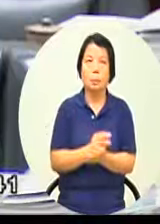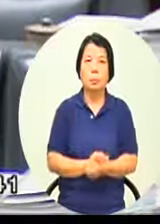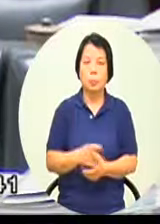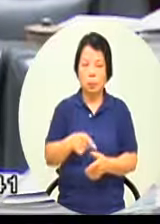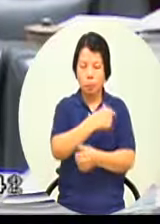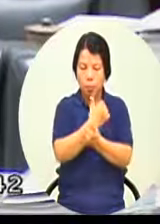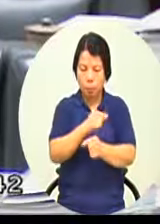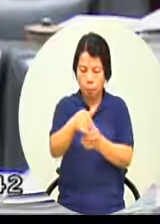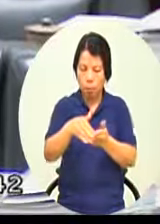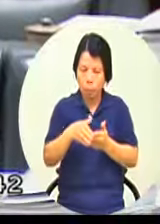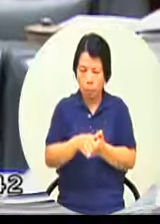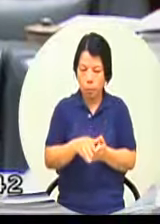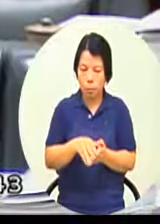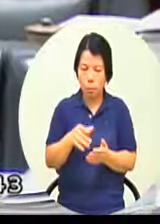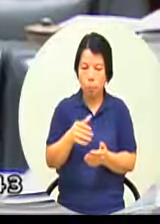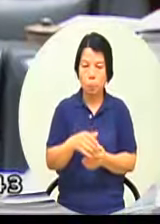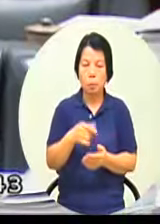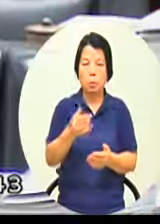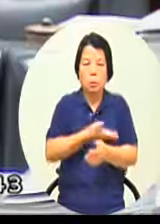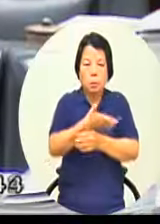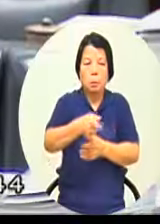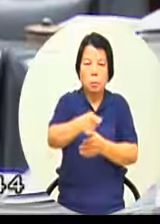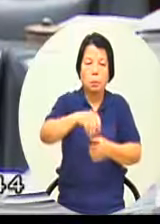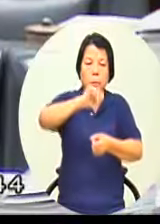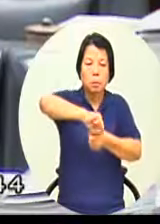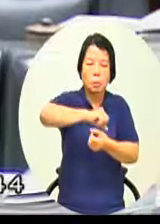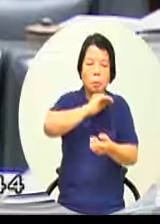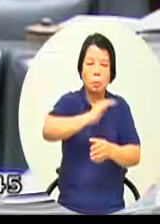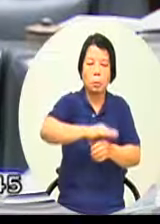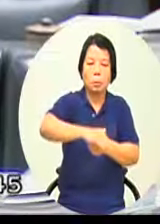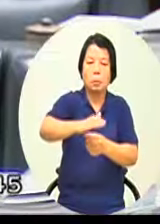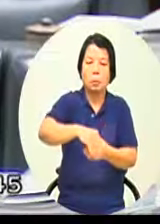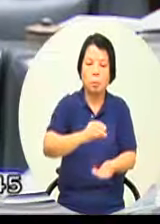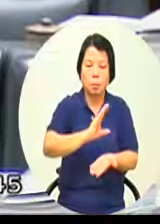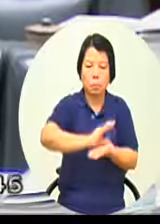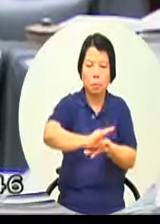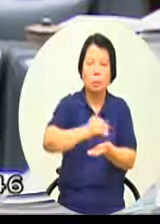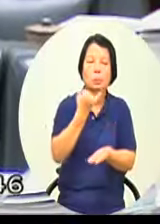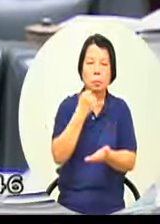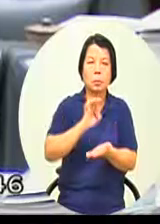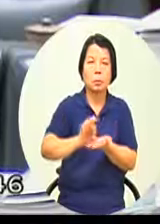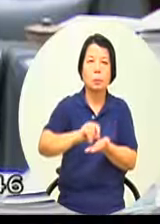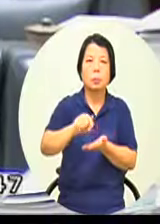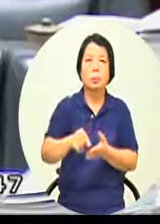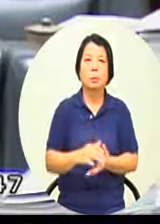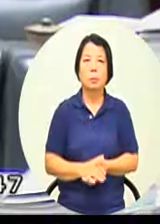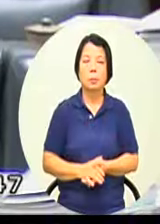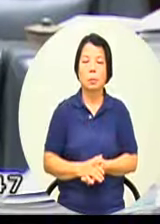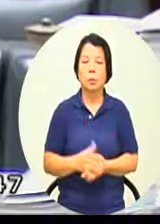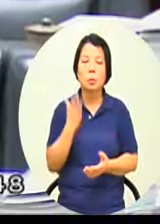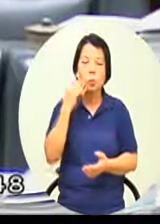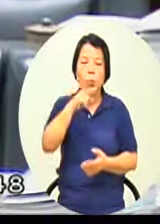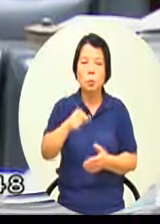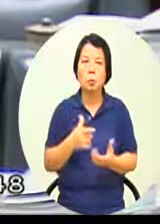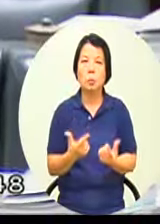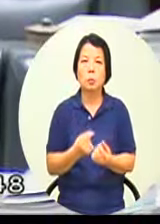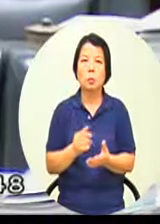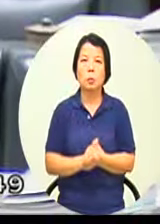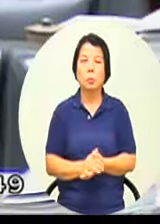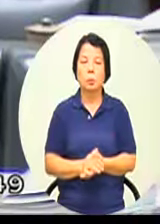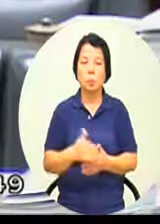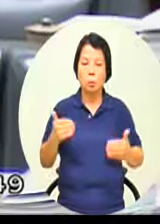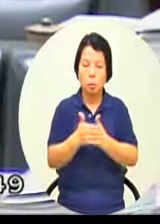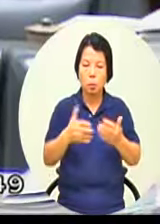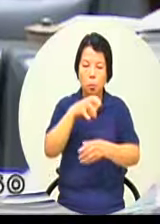去考量朝向。让我们来加盖做停车空间。那你刚刚有讲说，如果有要向这个方向，就是交通局他